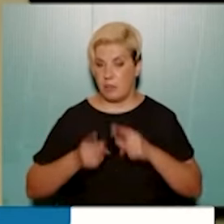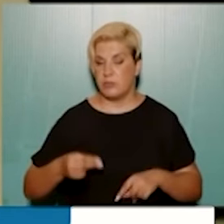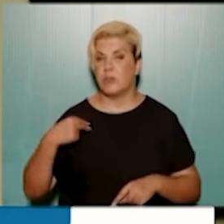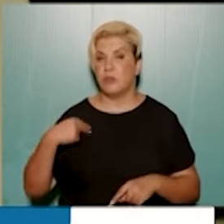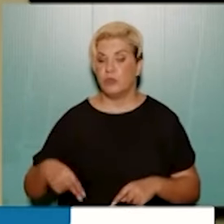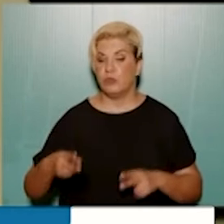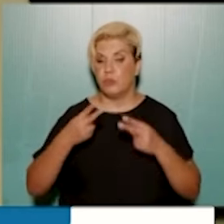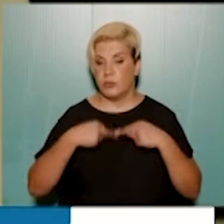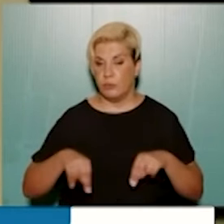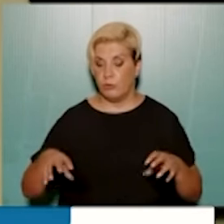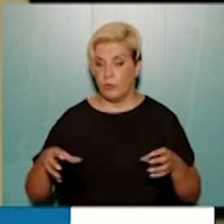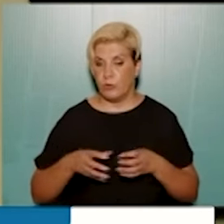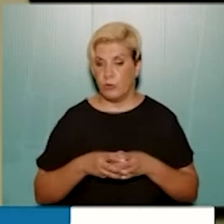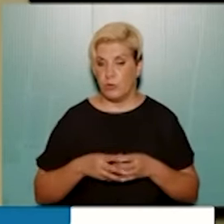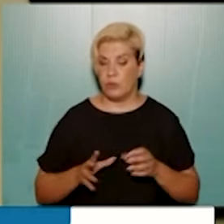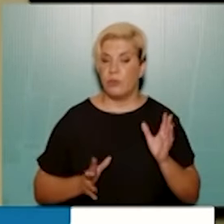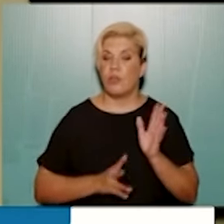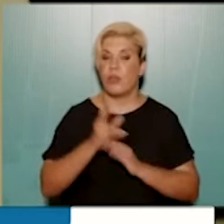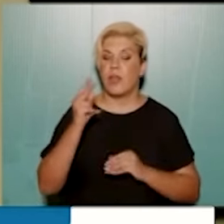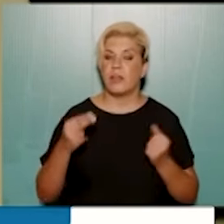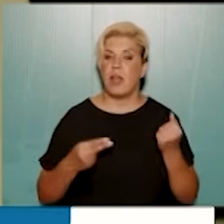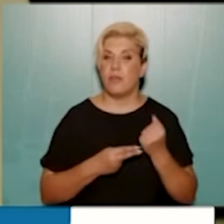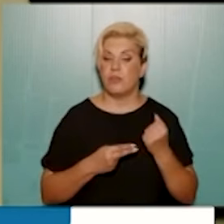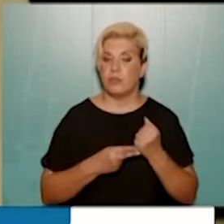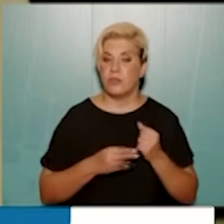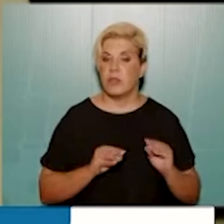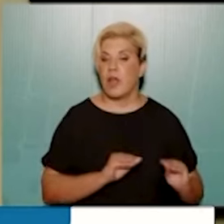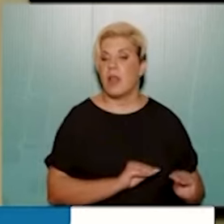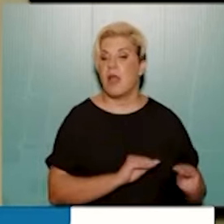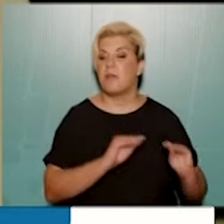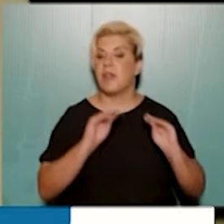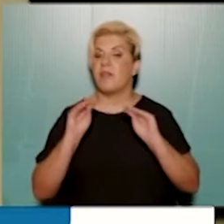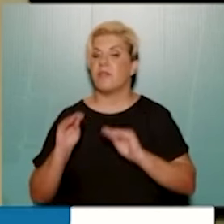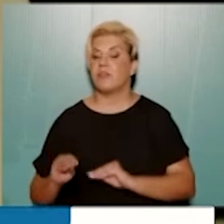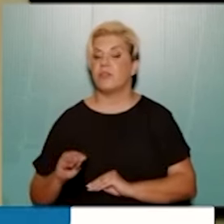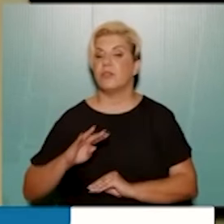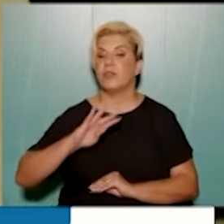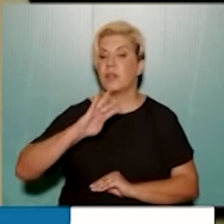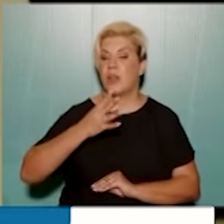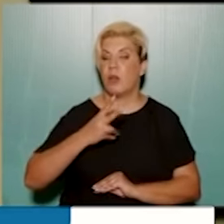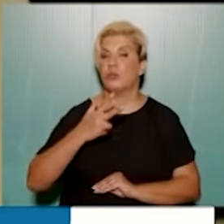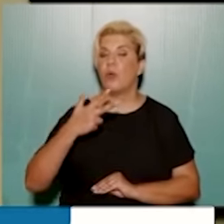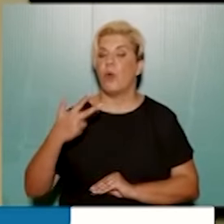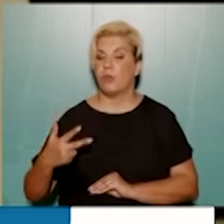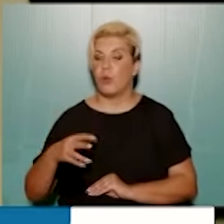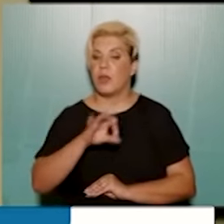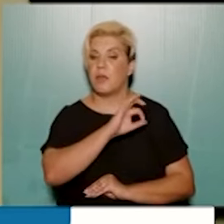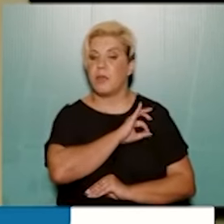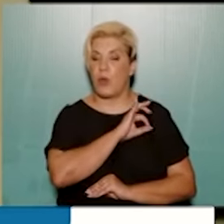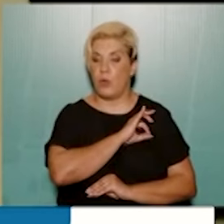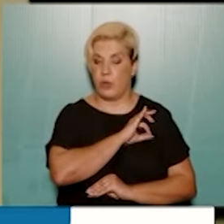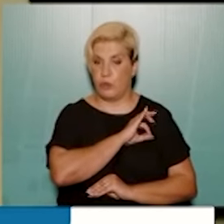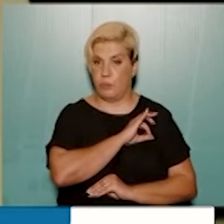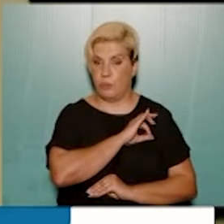Δημοτικό Συμβούλιο της 12ης Αυγούστου να μεταφερθεί εκεί το 48ο νηπιαγωγείο που έληξε η μίσθωσή του